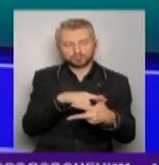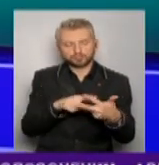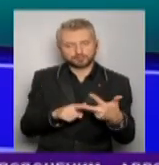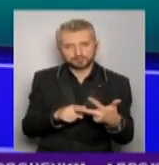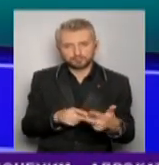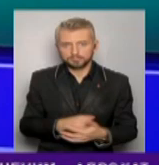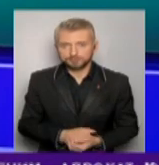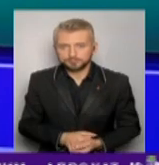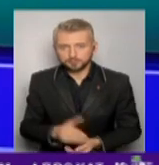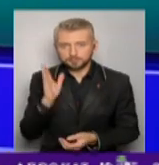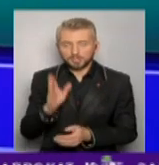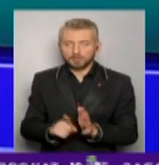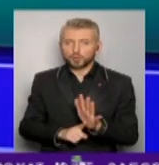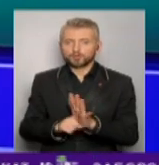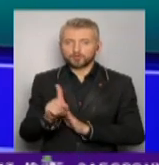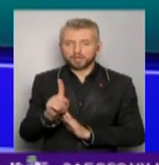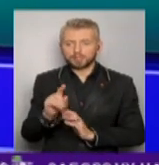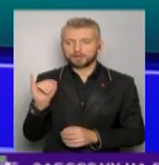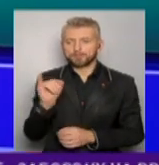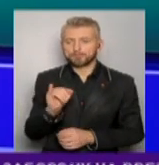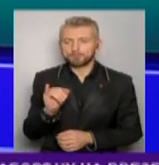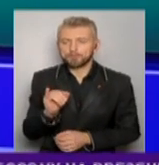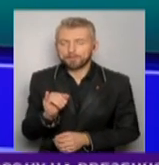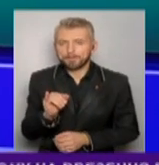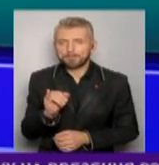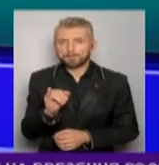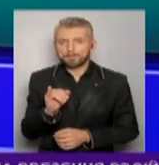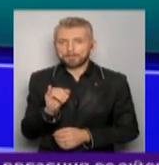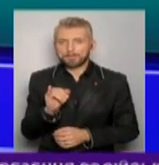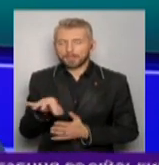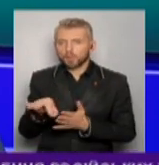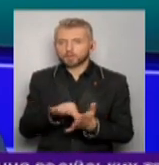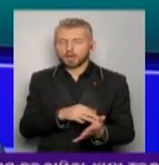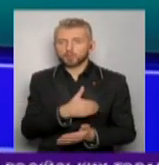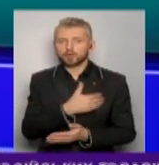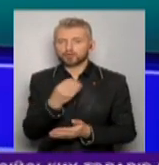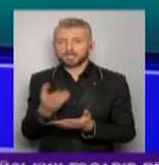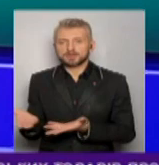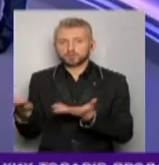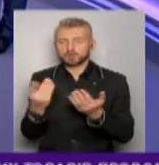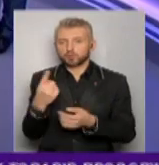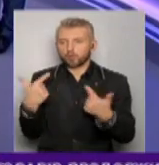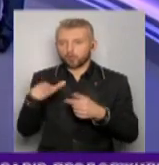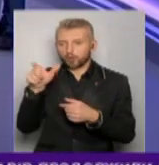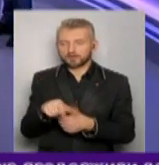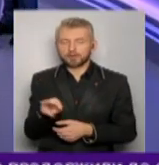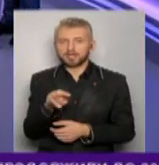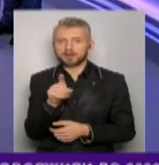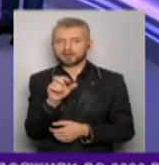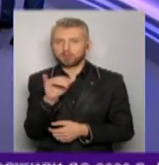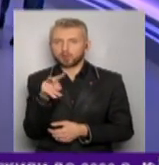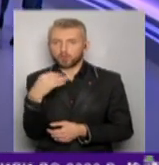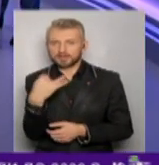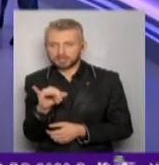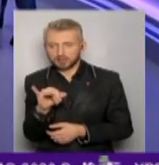ж, будемо розпочинати. Ну і, власне, принагідно, одразу ж хочу ще й запросити одного гостя, Мар'ян Заблоцький, заступник голови